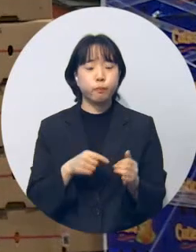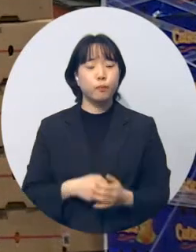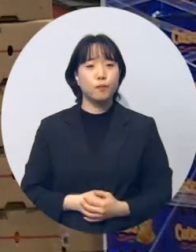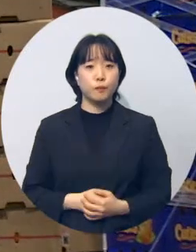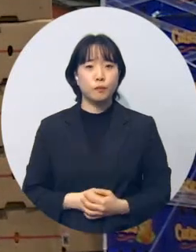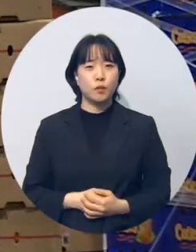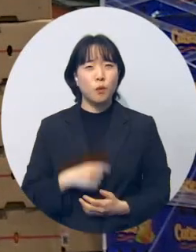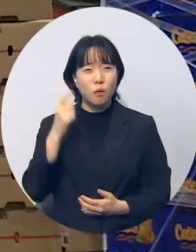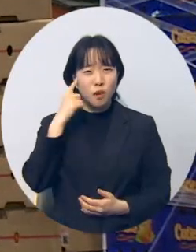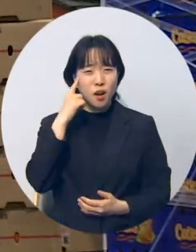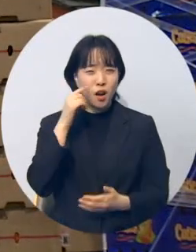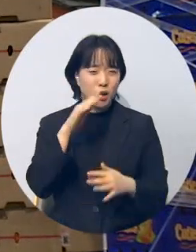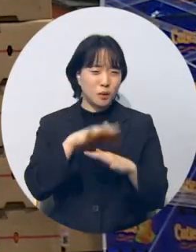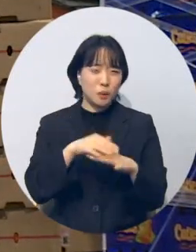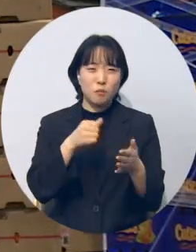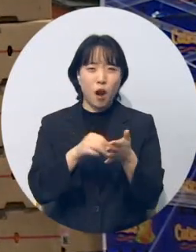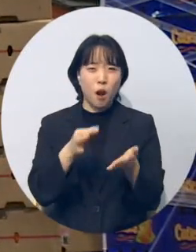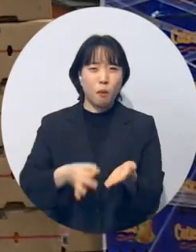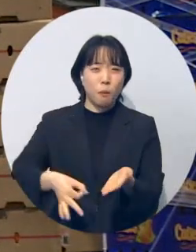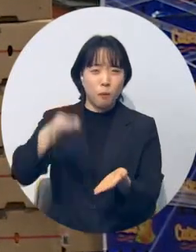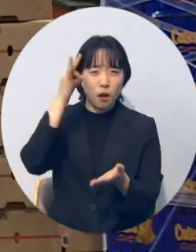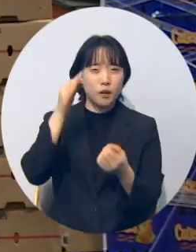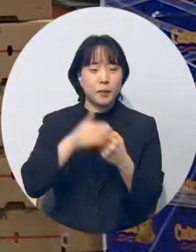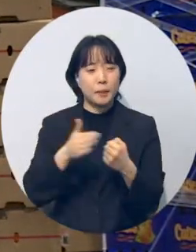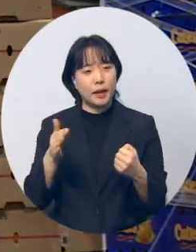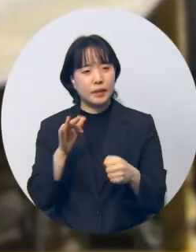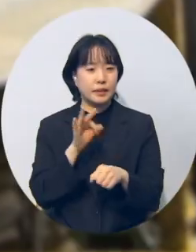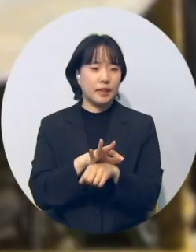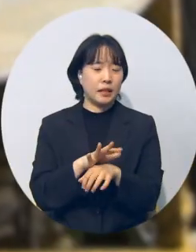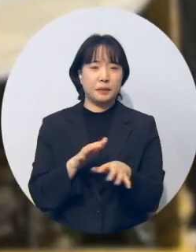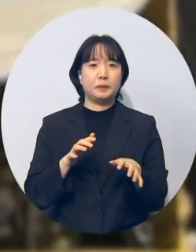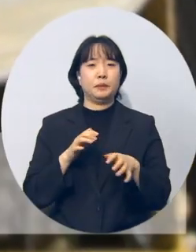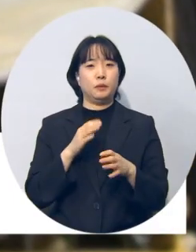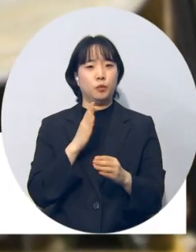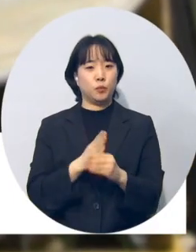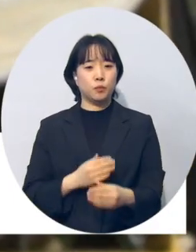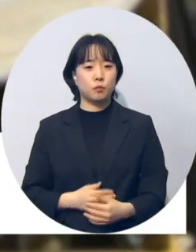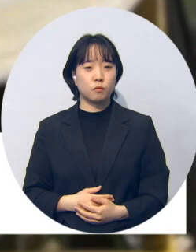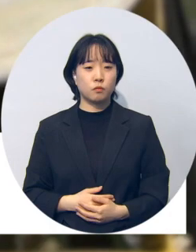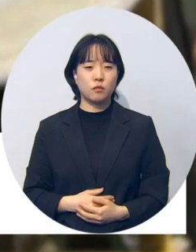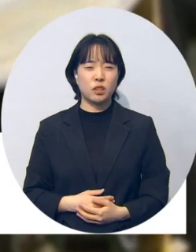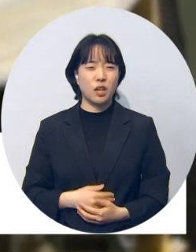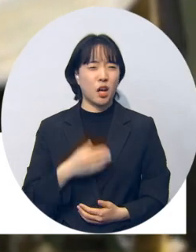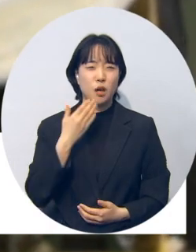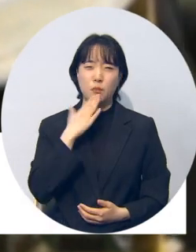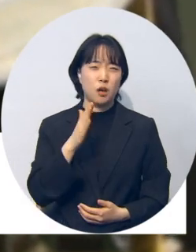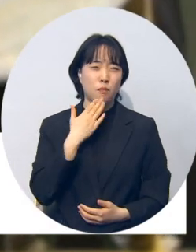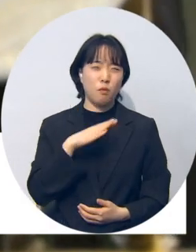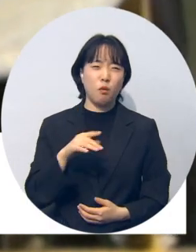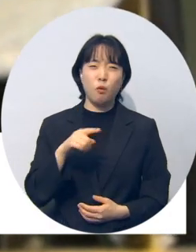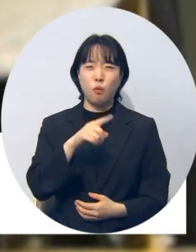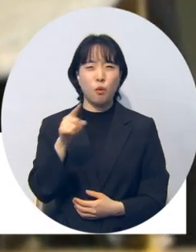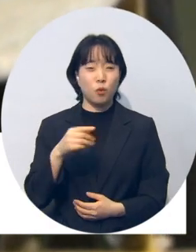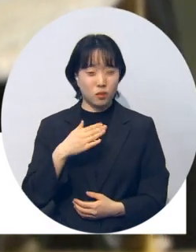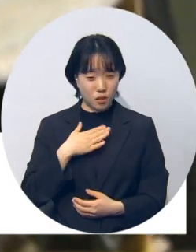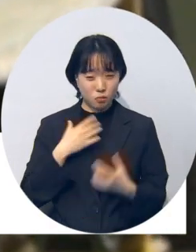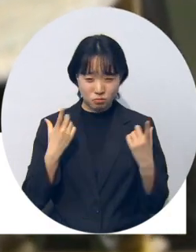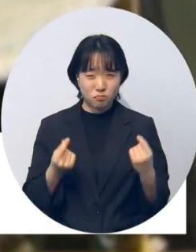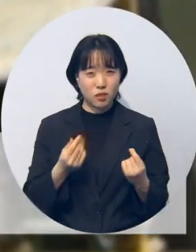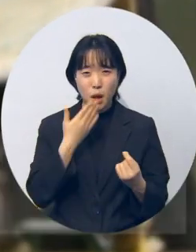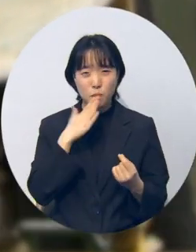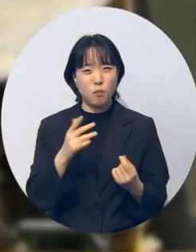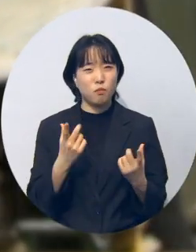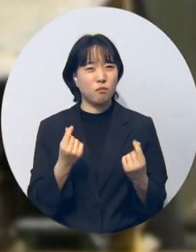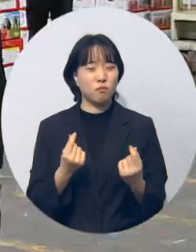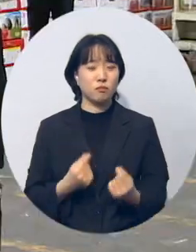농산물 가격이 고공행진을 이어가고 있기 때문입니다. 안 먹어버리더라니까 비싸니까. 나도 주부지만 안 먹어버려 그냥